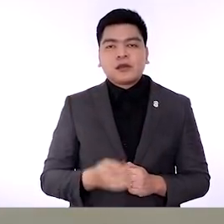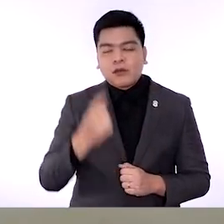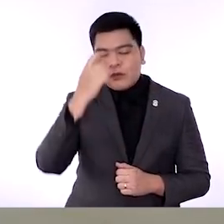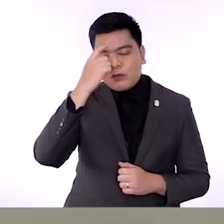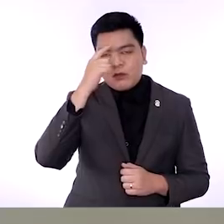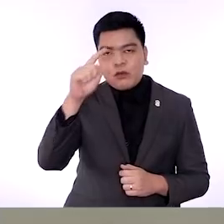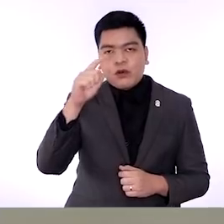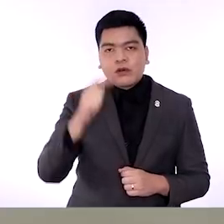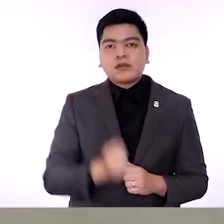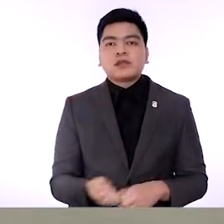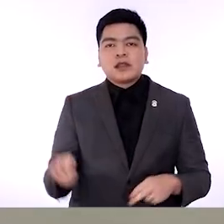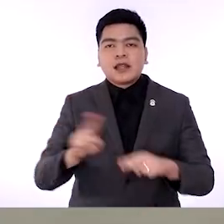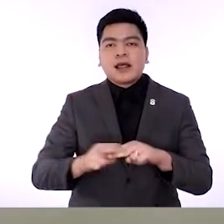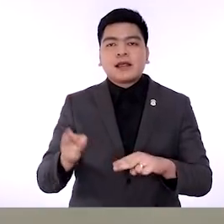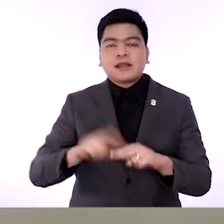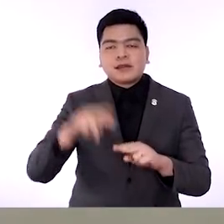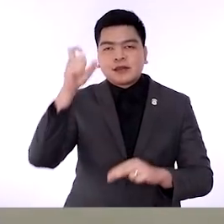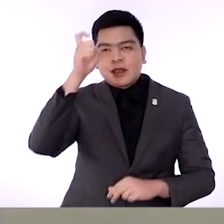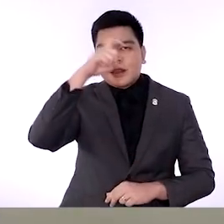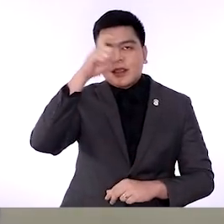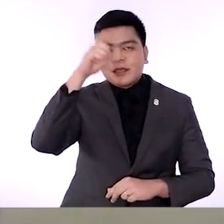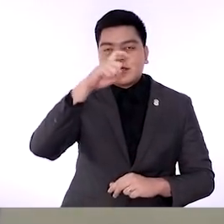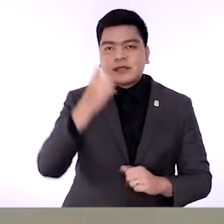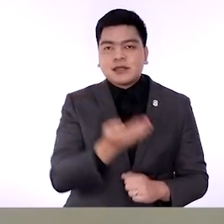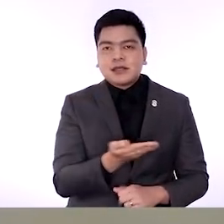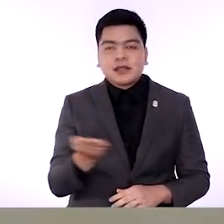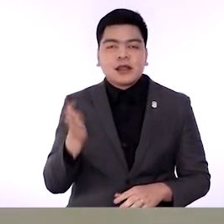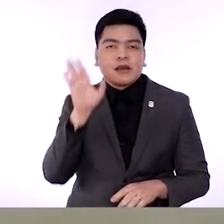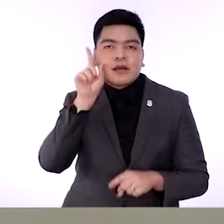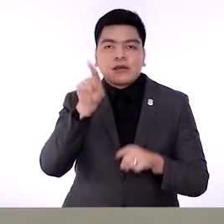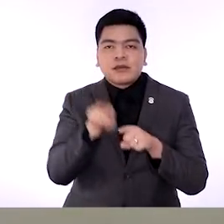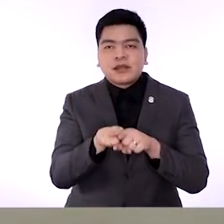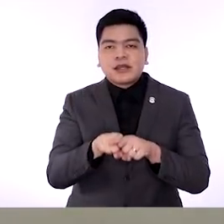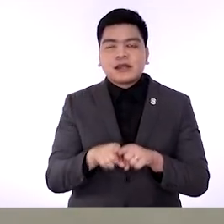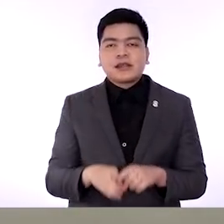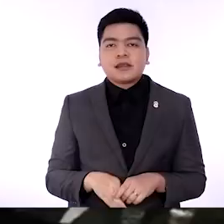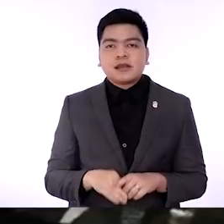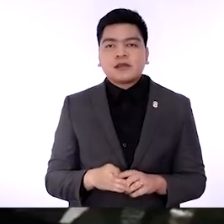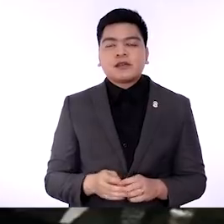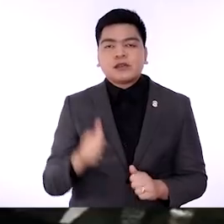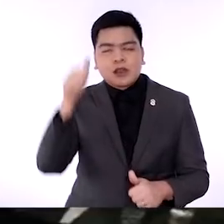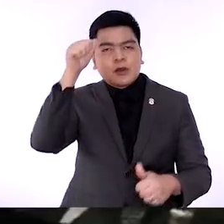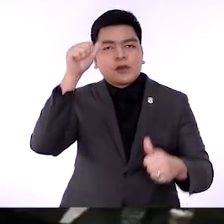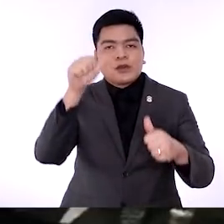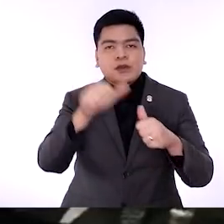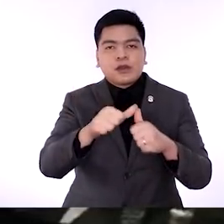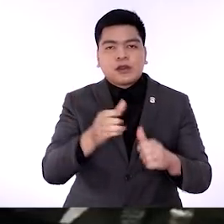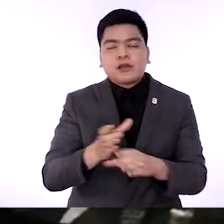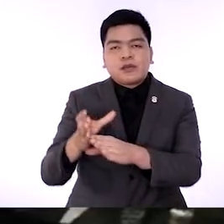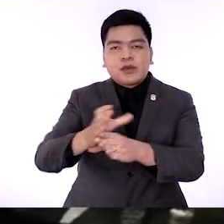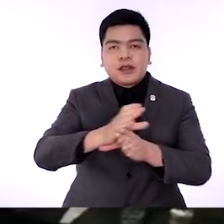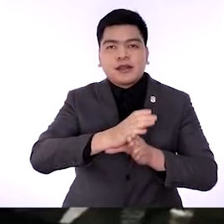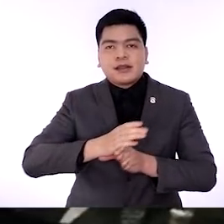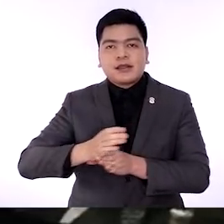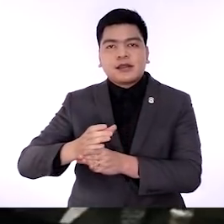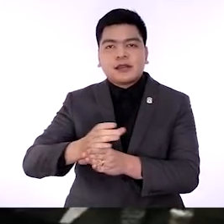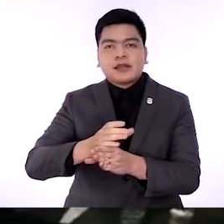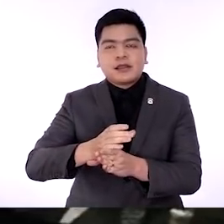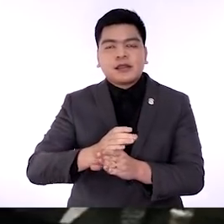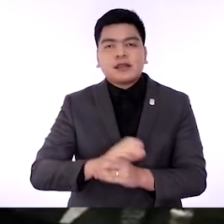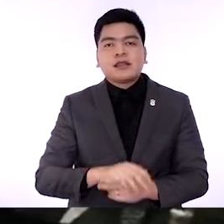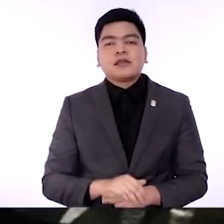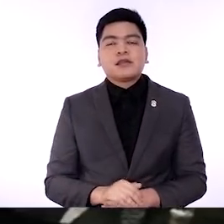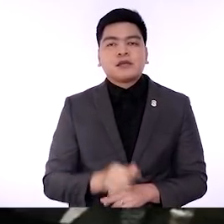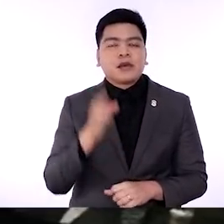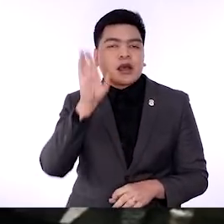upang magkaroon po ng karagdagang kaalaman ang ating mga kapatid sa layunin na mapangalagaan ang